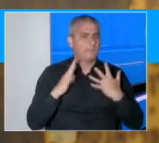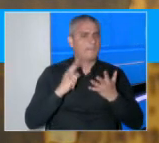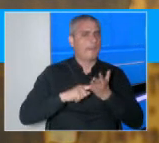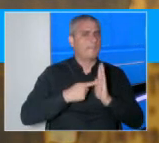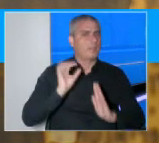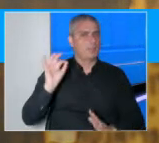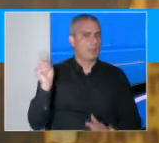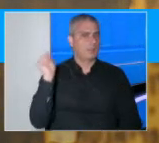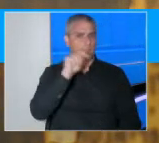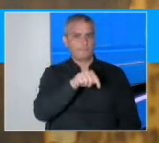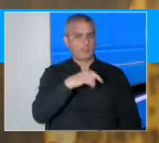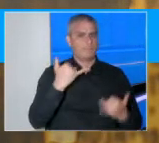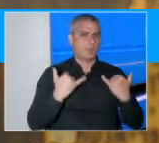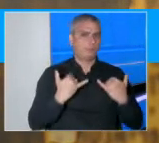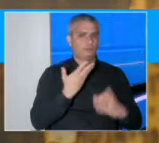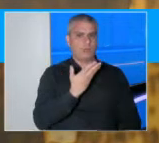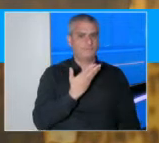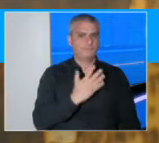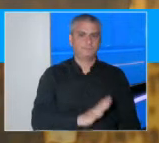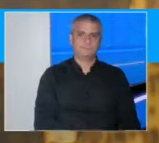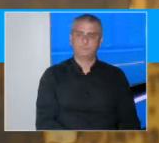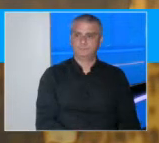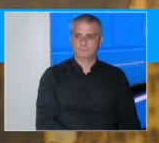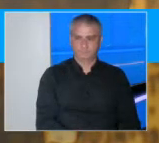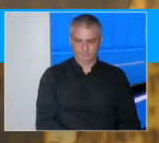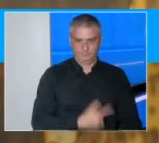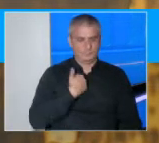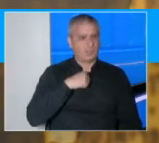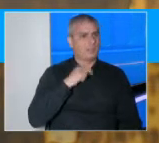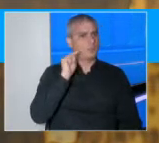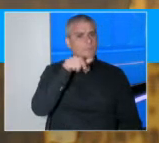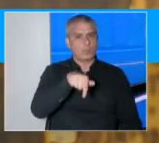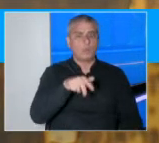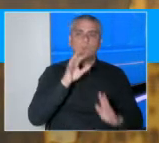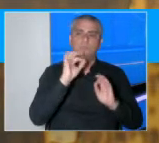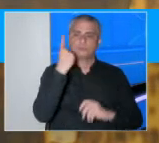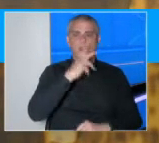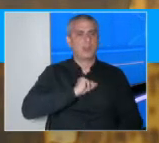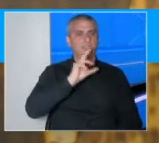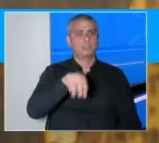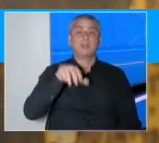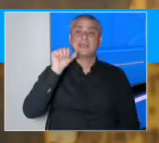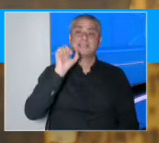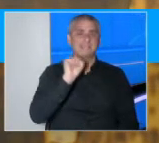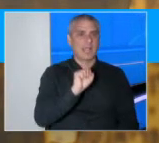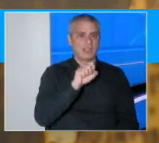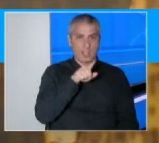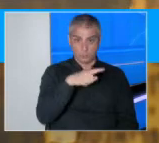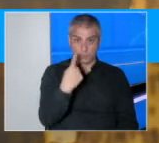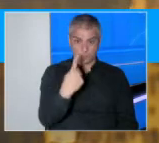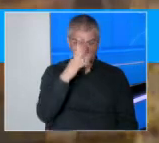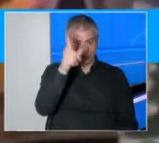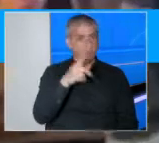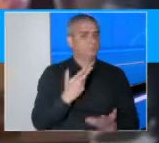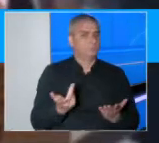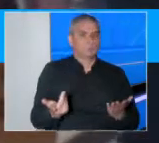המטרה שלשמה אתם מתכנסים שם. אנחנו הגענו לפה כדי להזדהות עם איציק סעידיאן. איציק סעידיאן